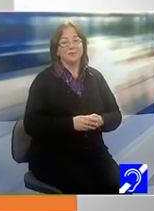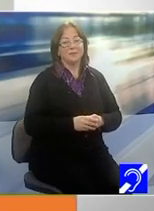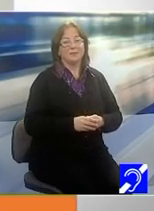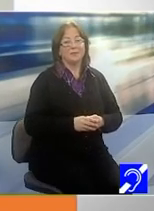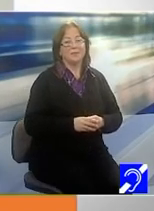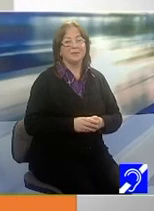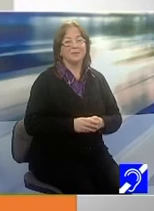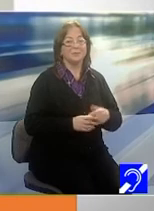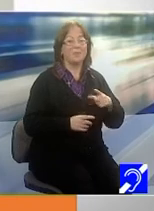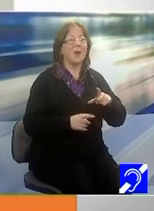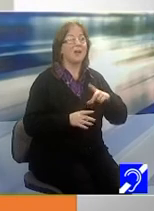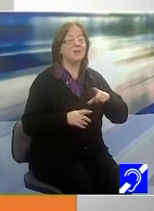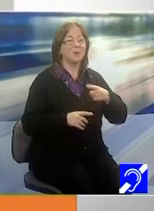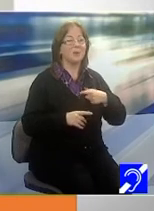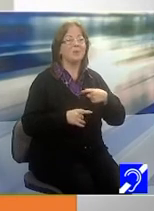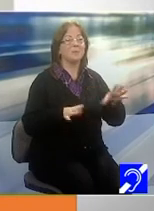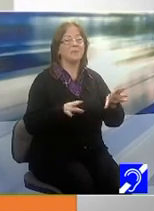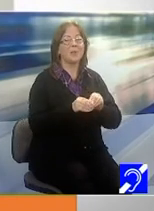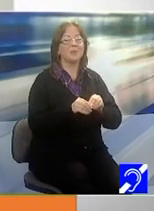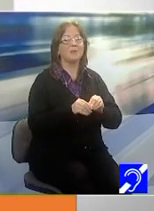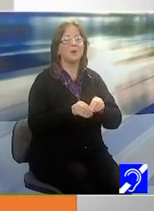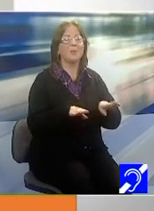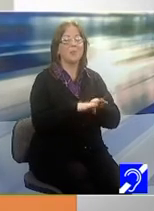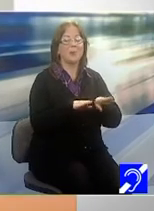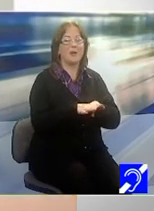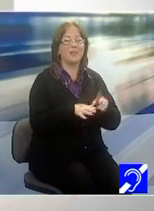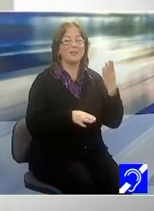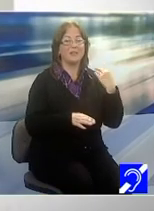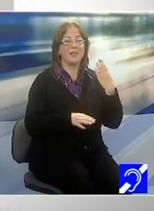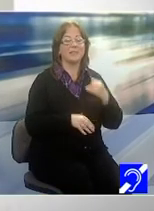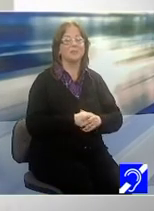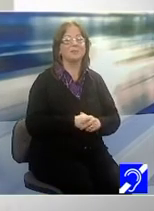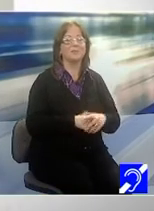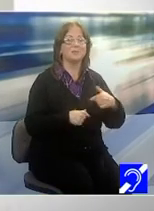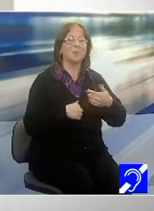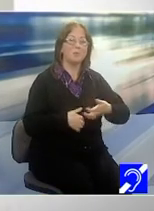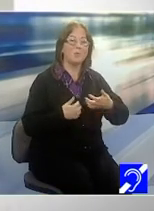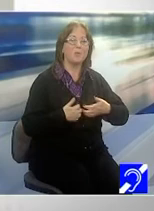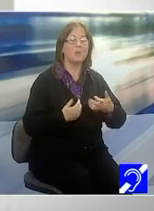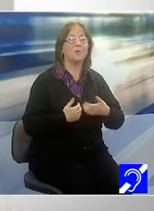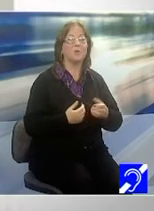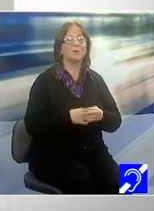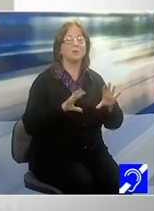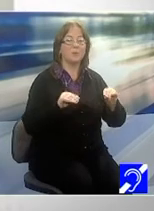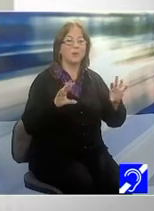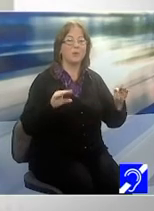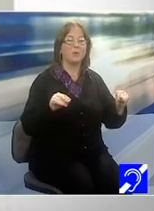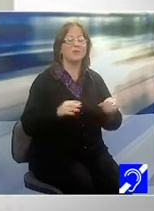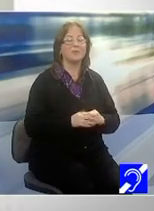printre foștii mei colegi și chiar vreau să vă spun că mă bucur mult de tot că